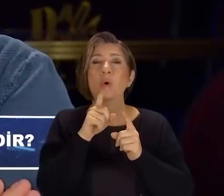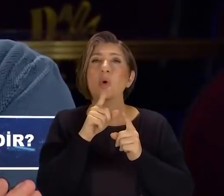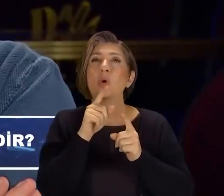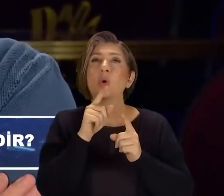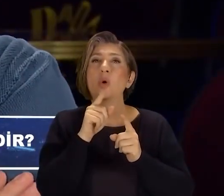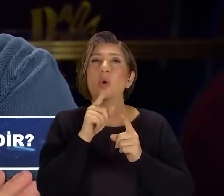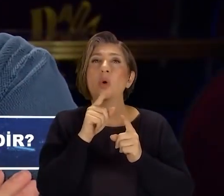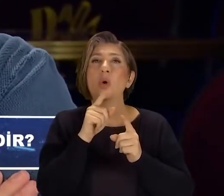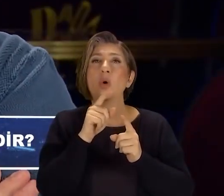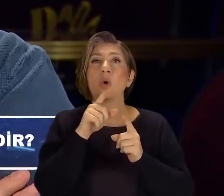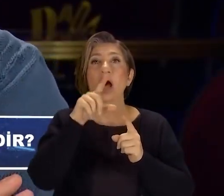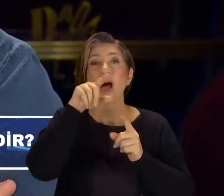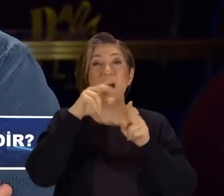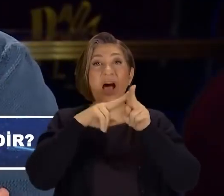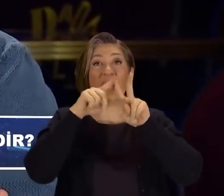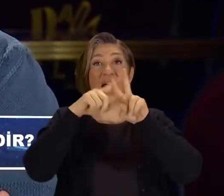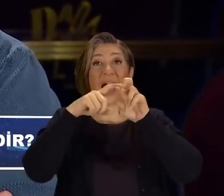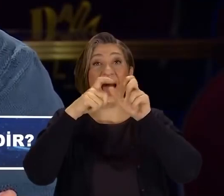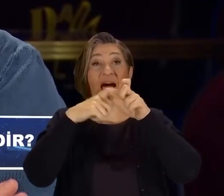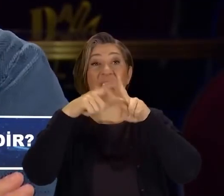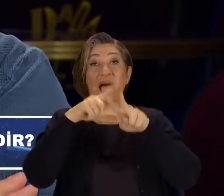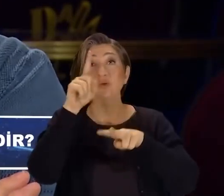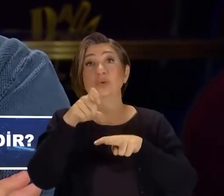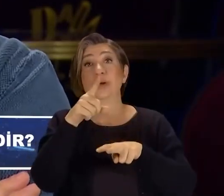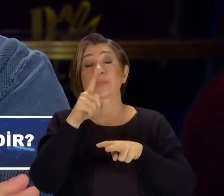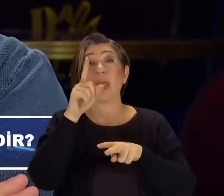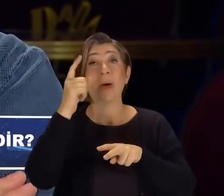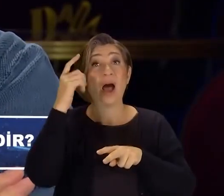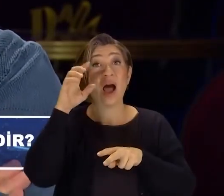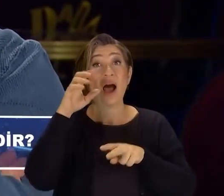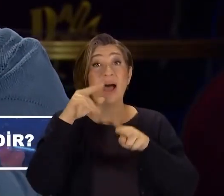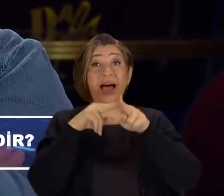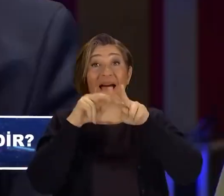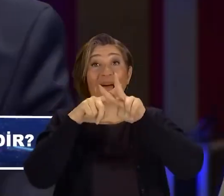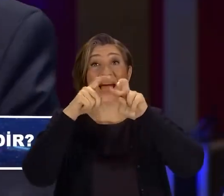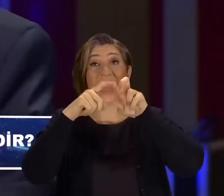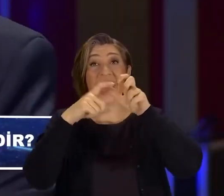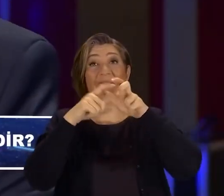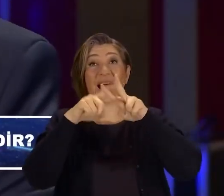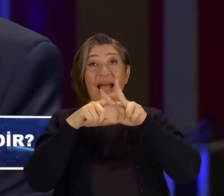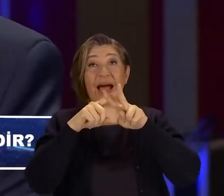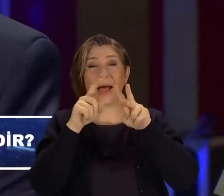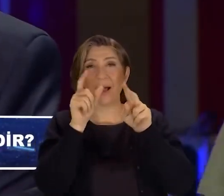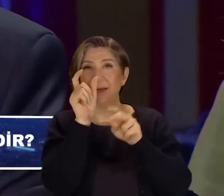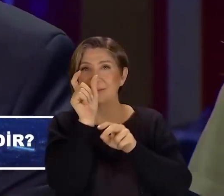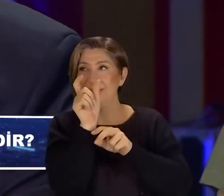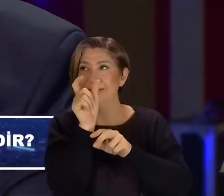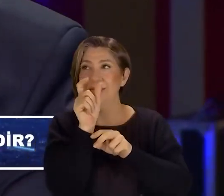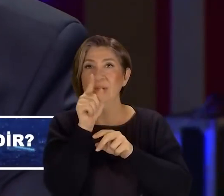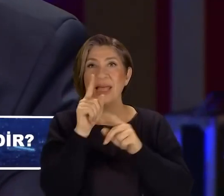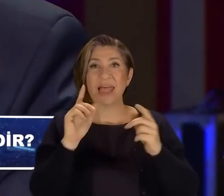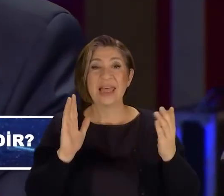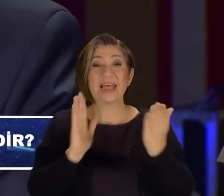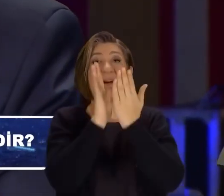değişiyor. O zaman da kargayı falan soracağım da. Hafıza derken hep bir şey konuşuyoruz ama. Karga meselesi yine ben buraya sadece